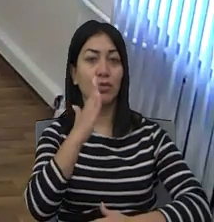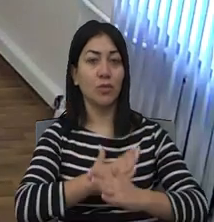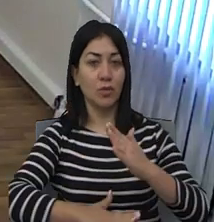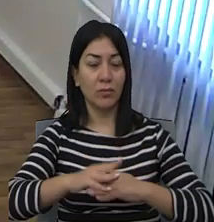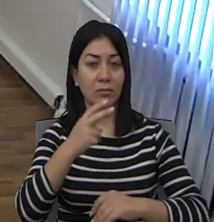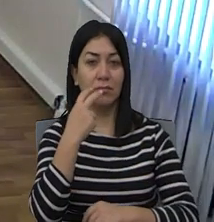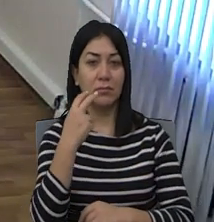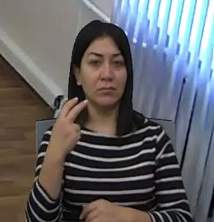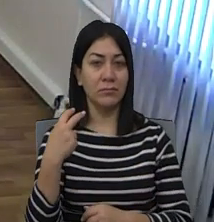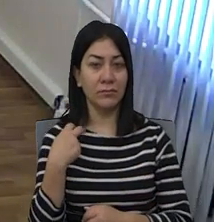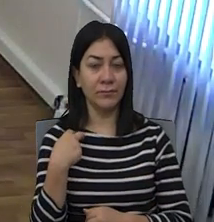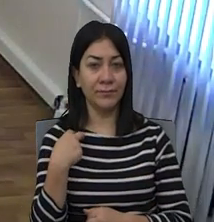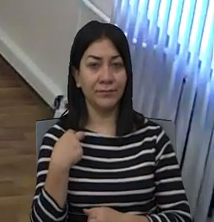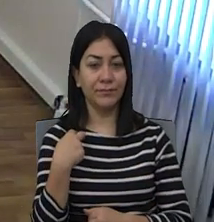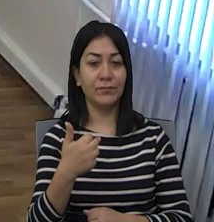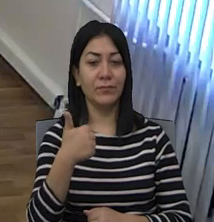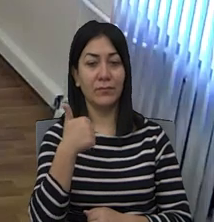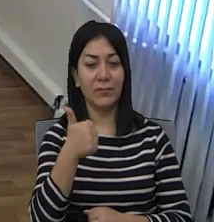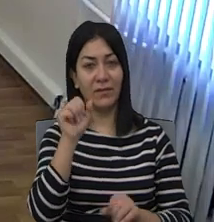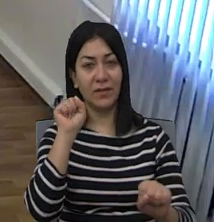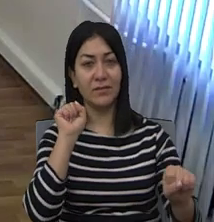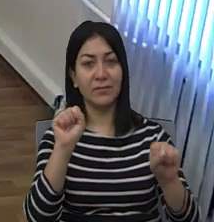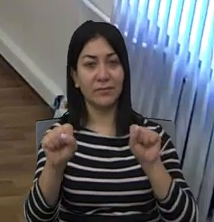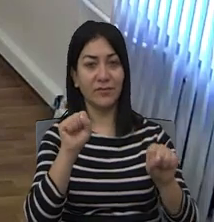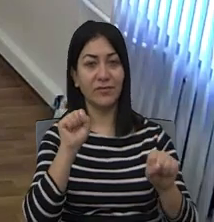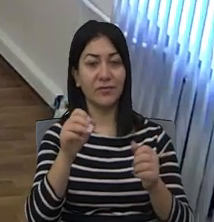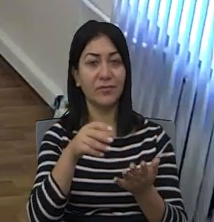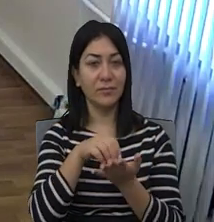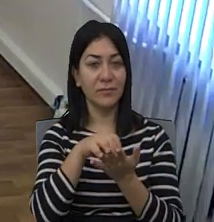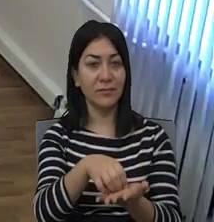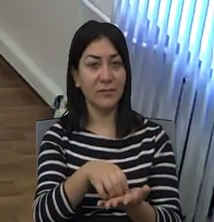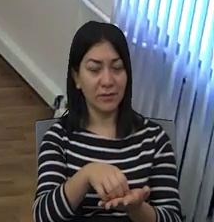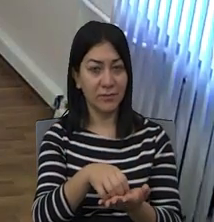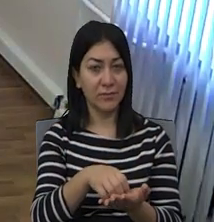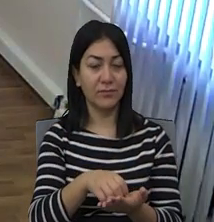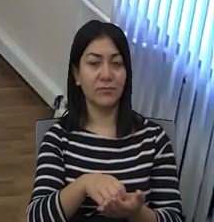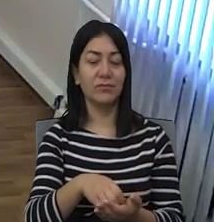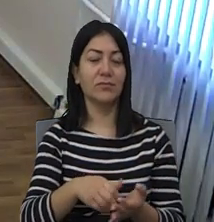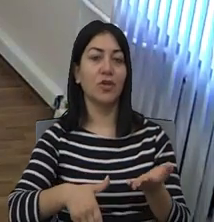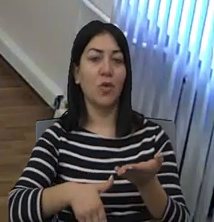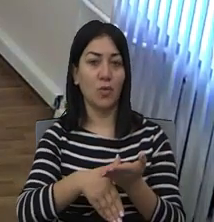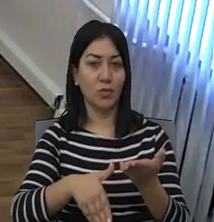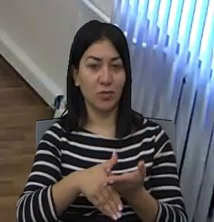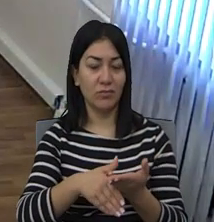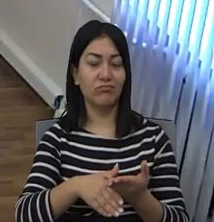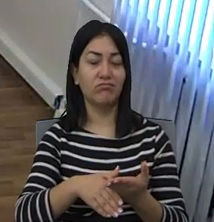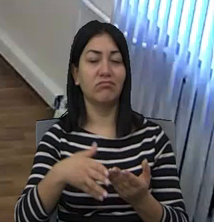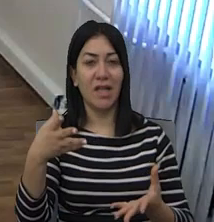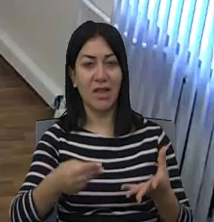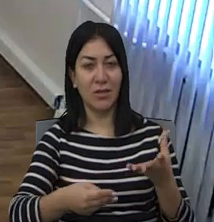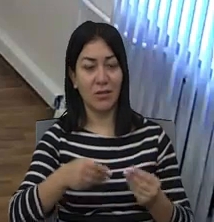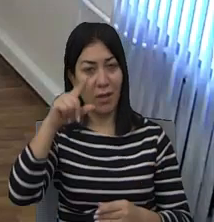Միացյալ Թագավորության լավ կառավարման հիմնադրամը իր ներդրումն է բերում, ուրեմն,